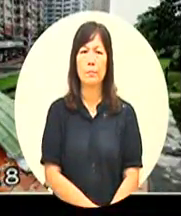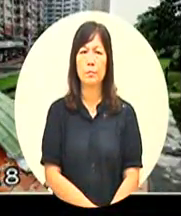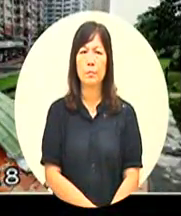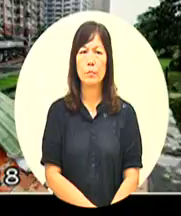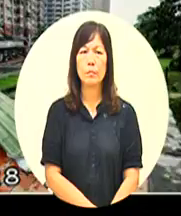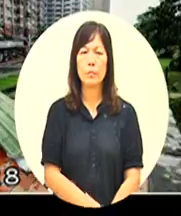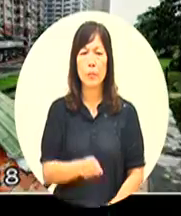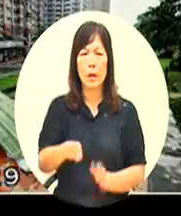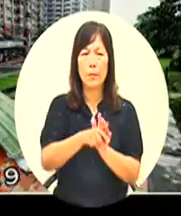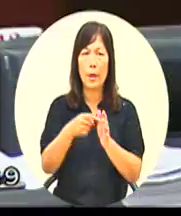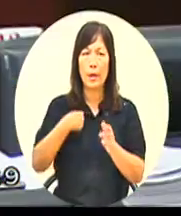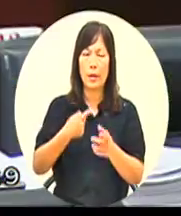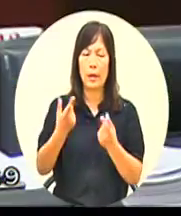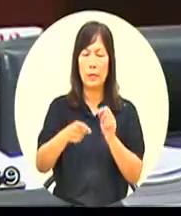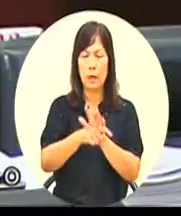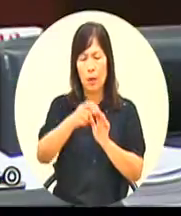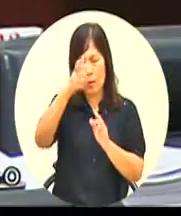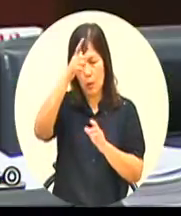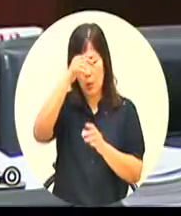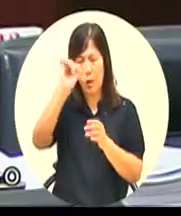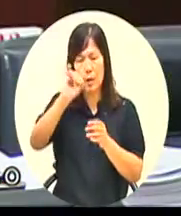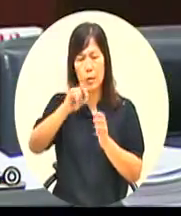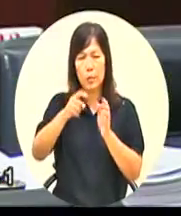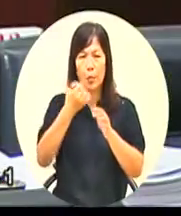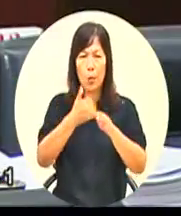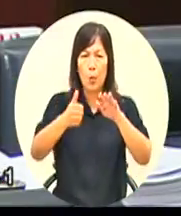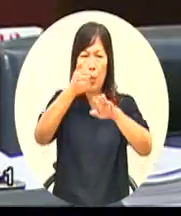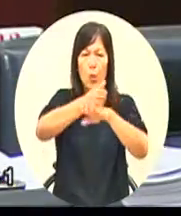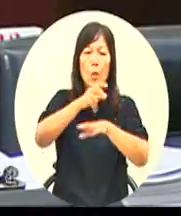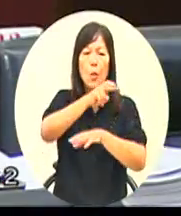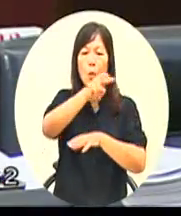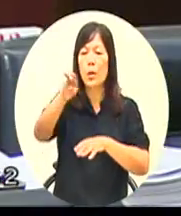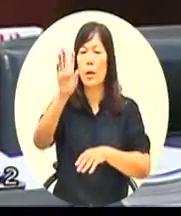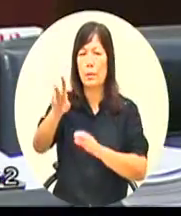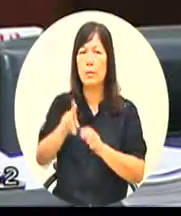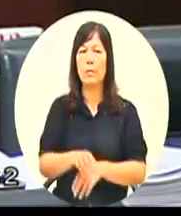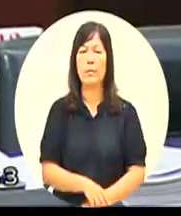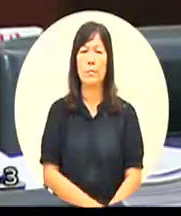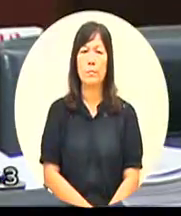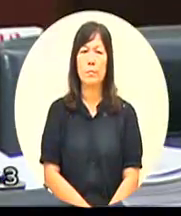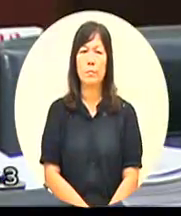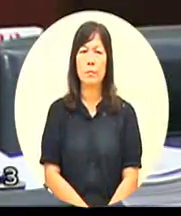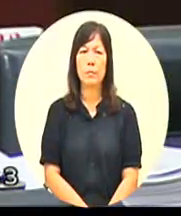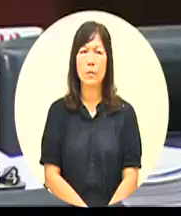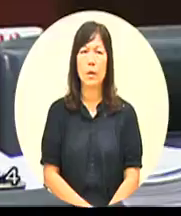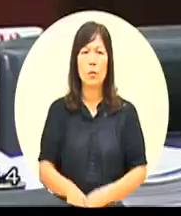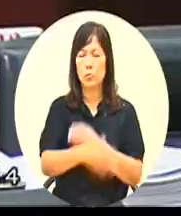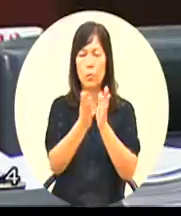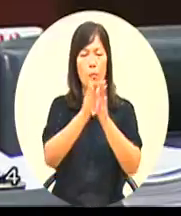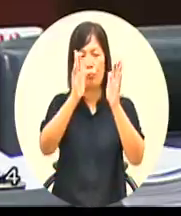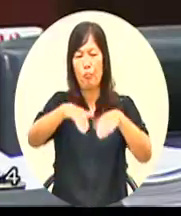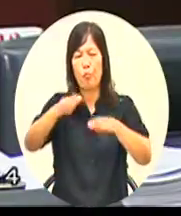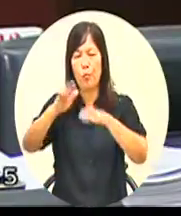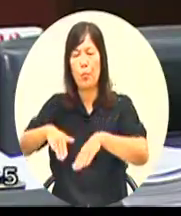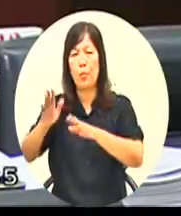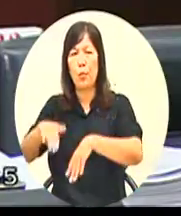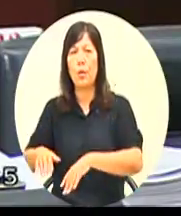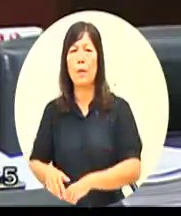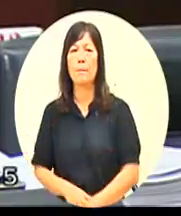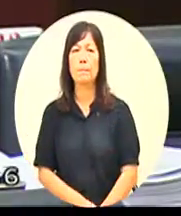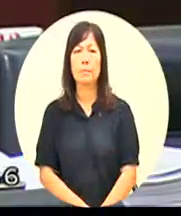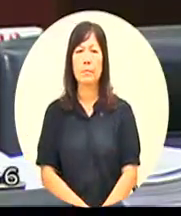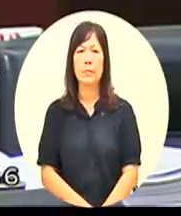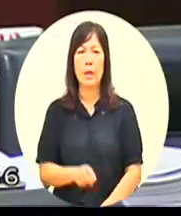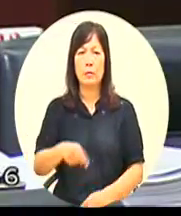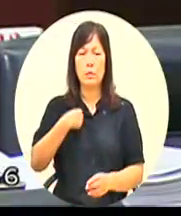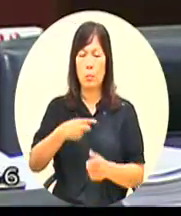啊，那天我们也跟黄委员也跑到上面来看，好，整个都是这样。你看整个都垮下来。那为了那时候我们这是我